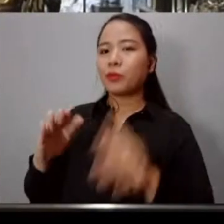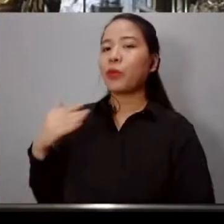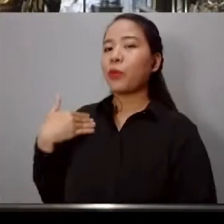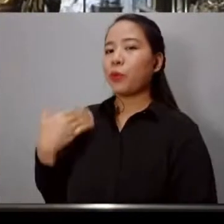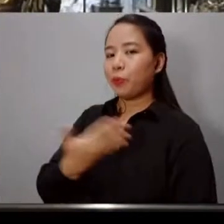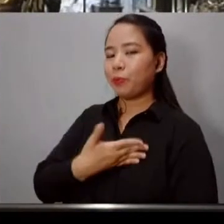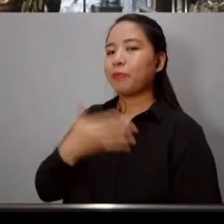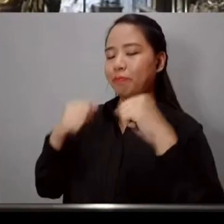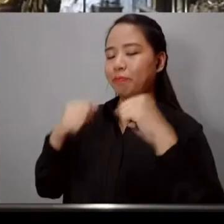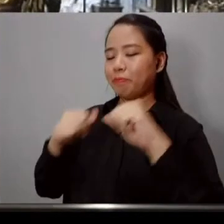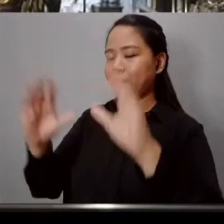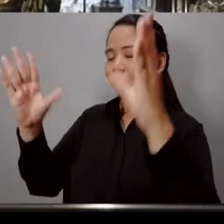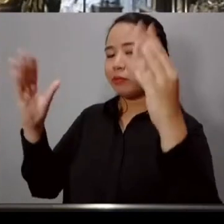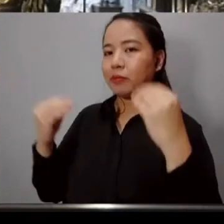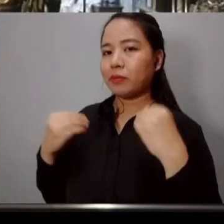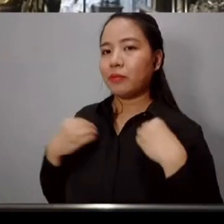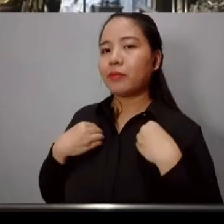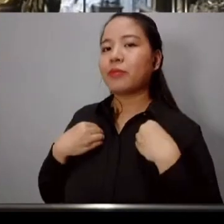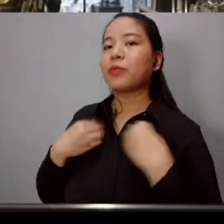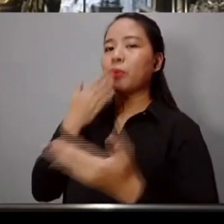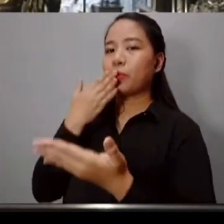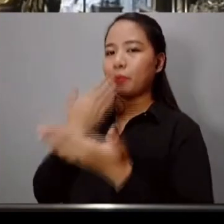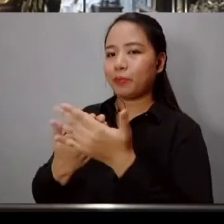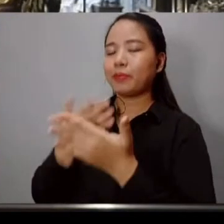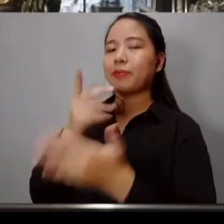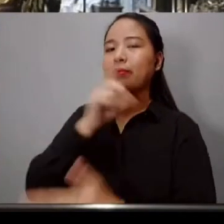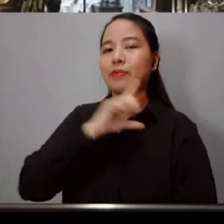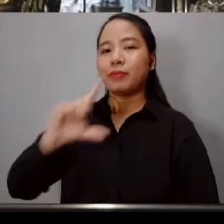kamtin ang Panginoong butihin.